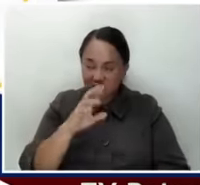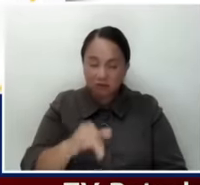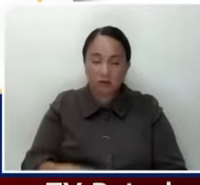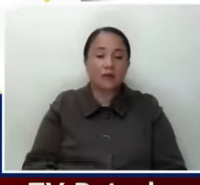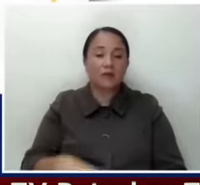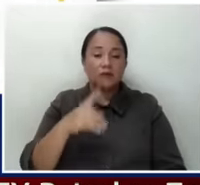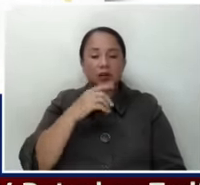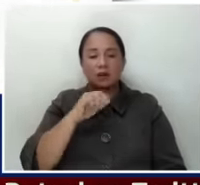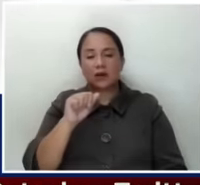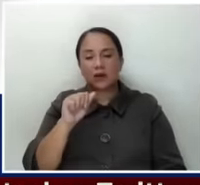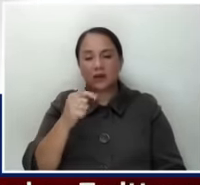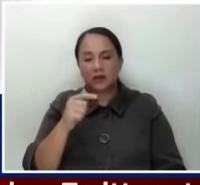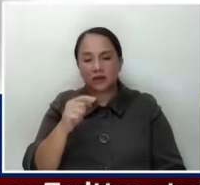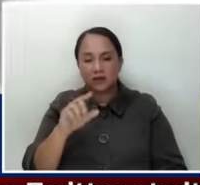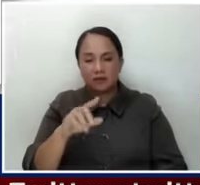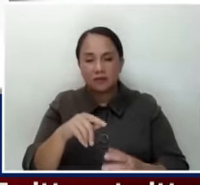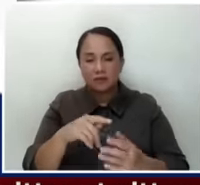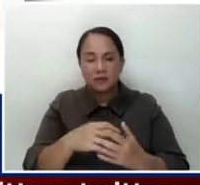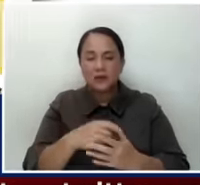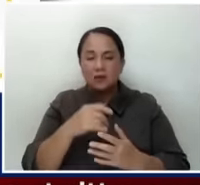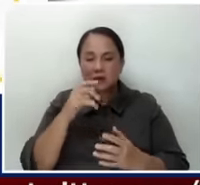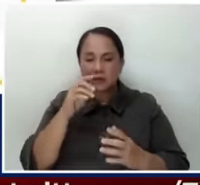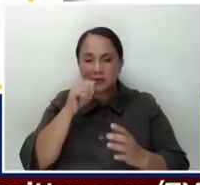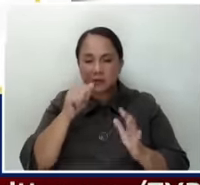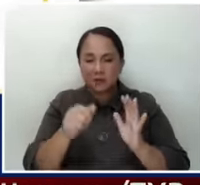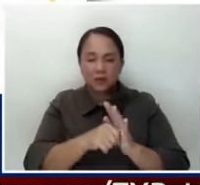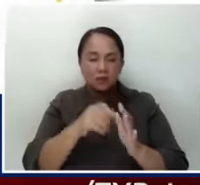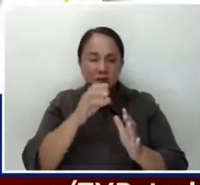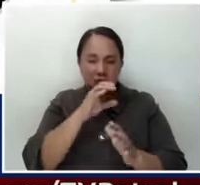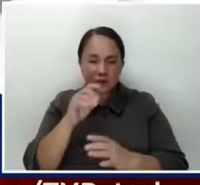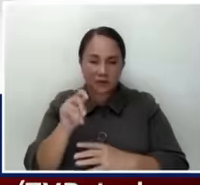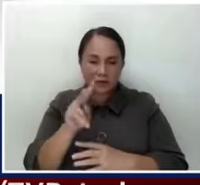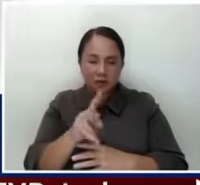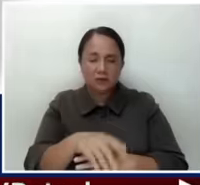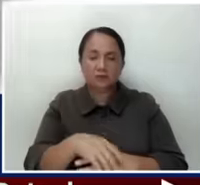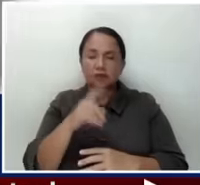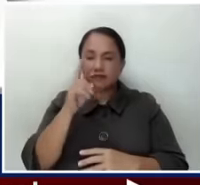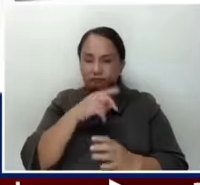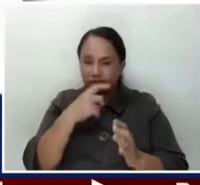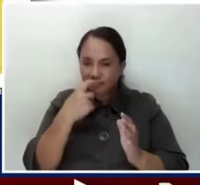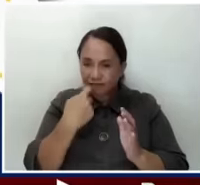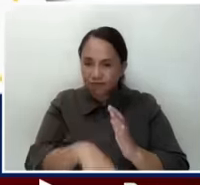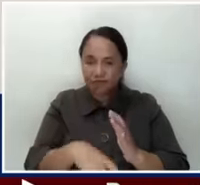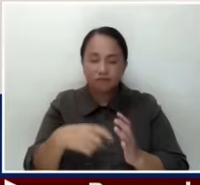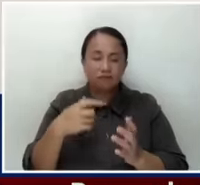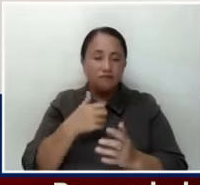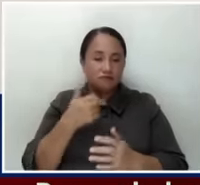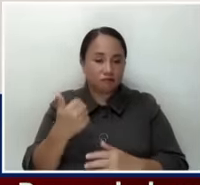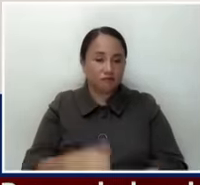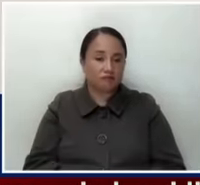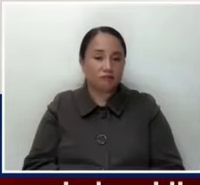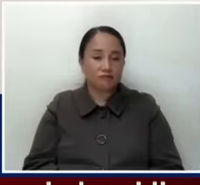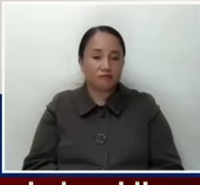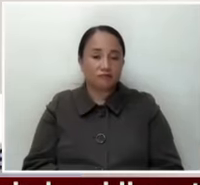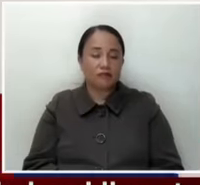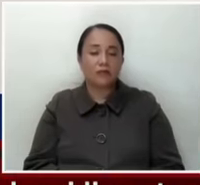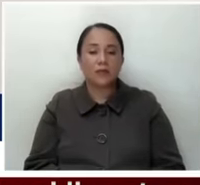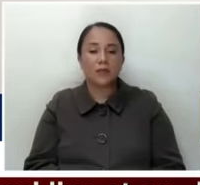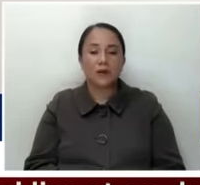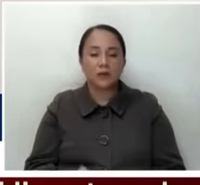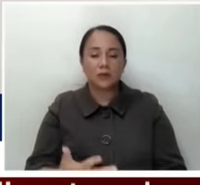agents, hidden CCTV sa mga hotel, Peking taxi at iba pa. Pagpunta mo doon, wala kang